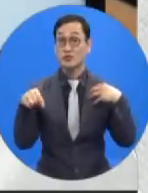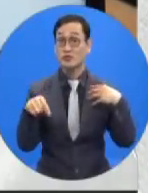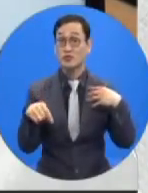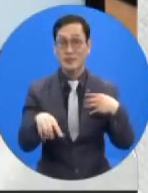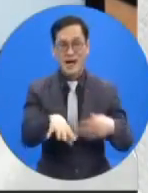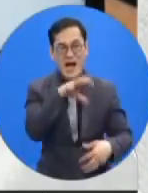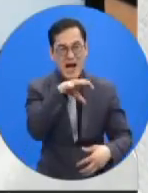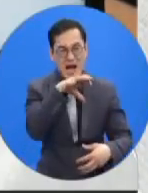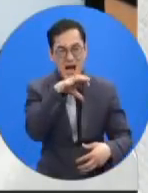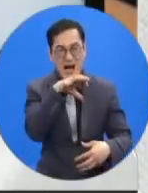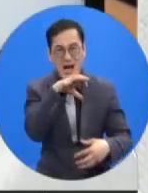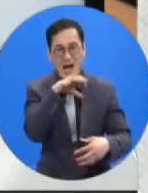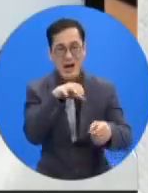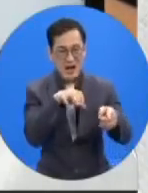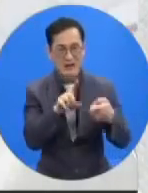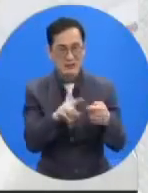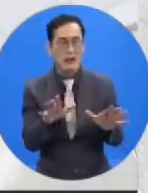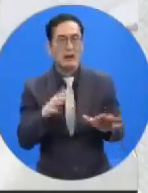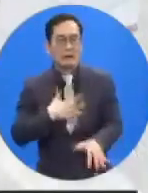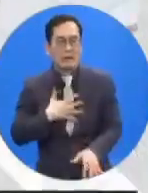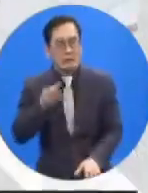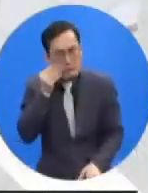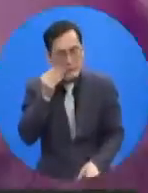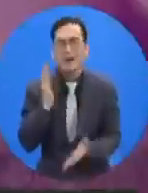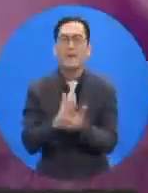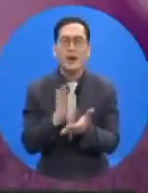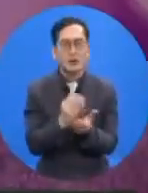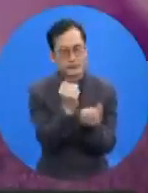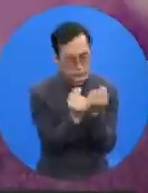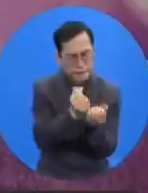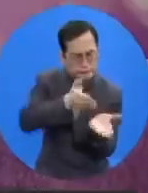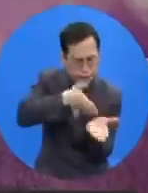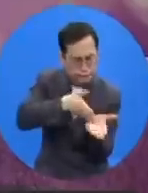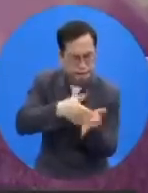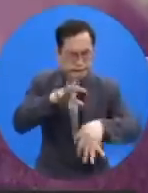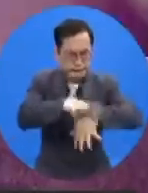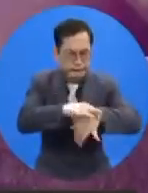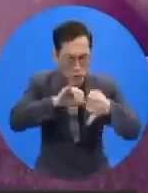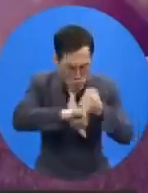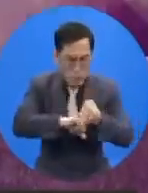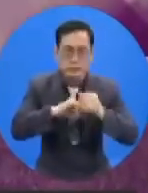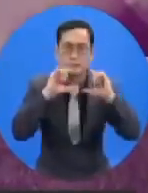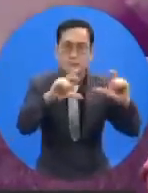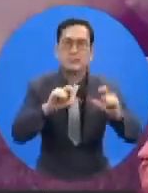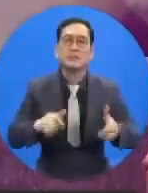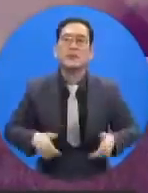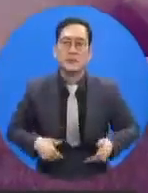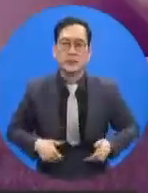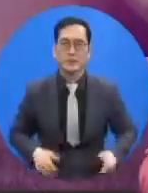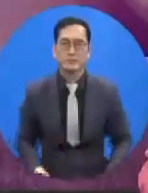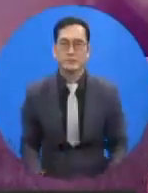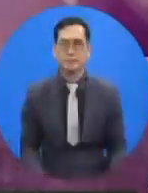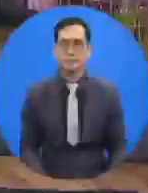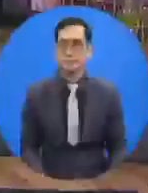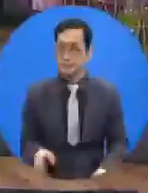결정하시고 설득하시는 것이 맞다고 생각합니다. 예, 코로나19와 관련된 뉴스들 전해드렸습니다. 자, 김정인 교수님 감사합니다.